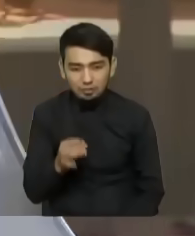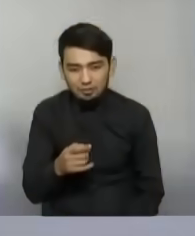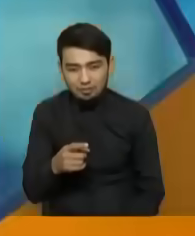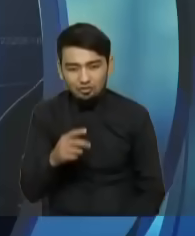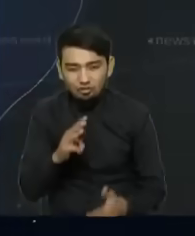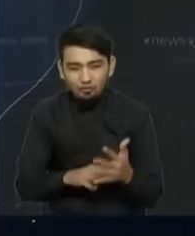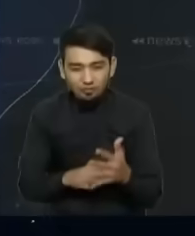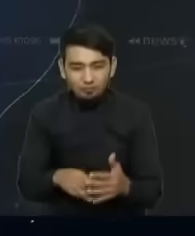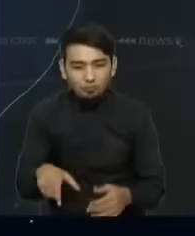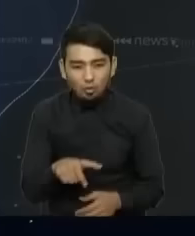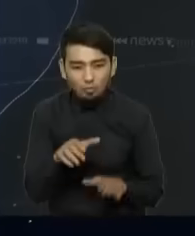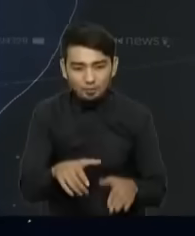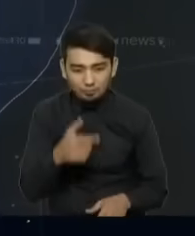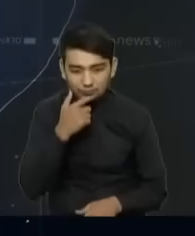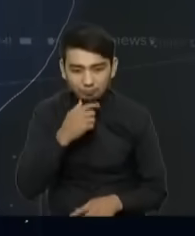ма?